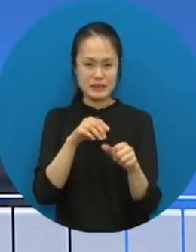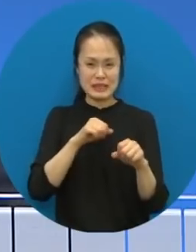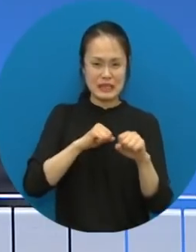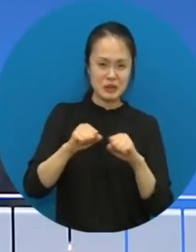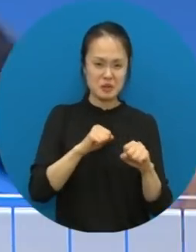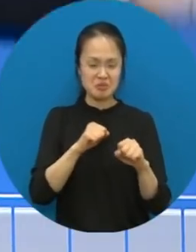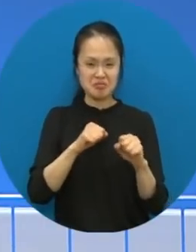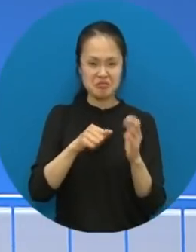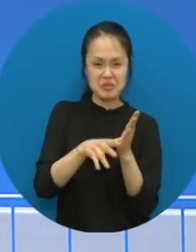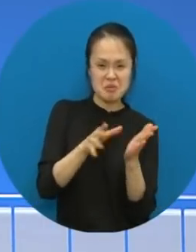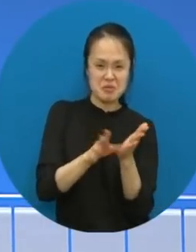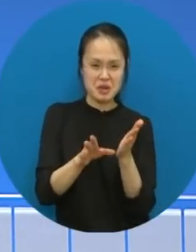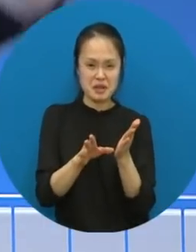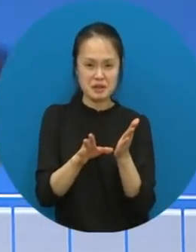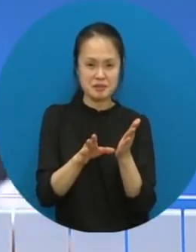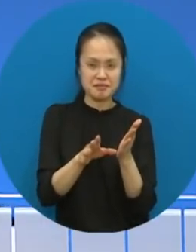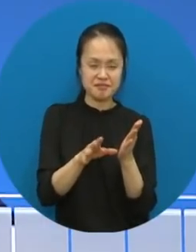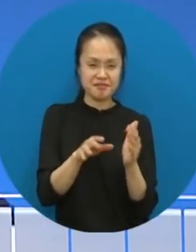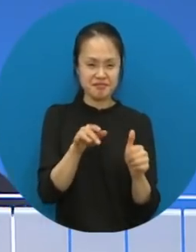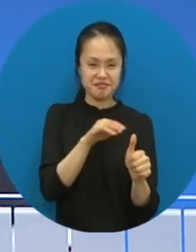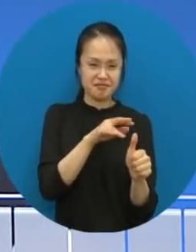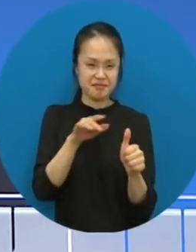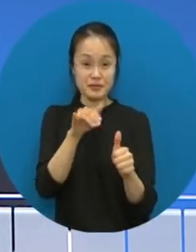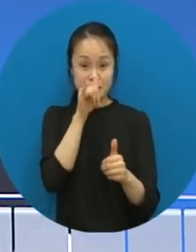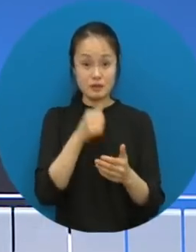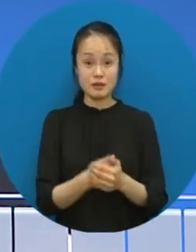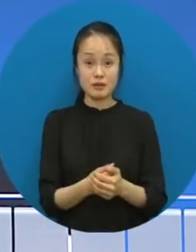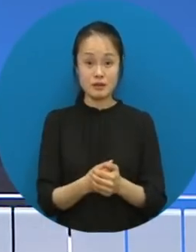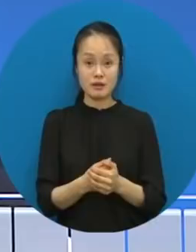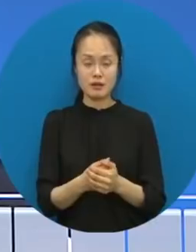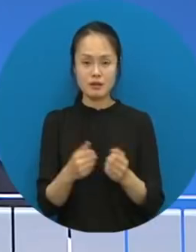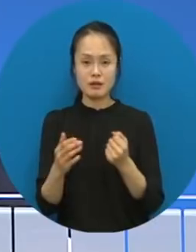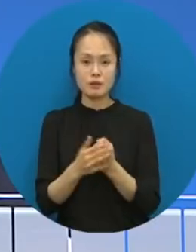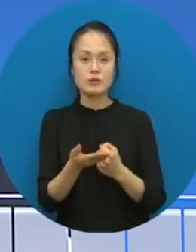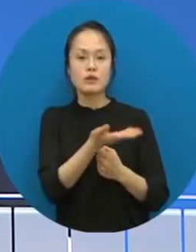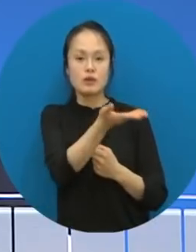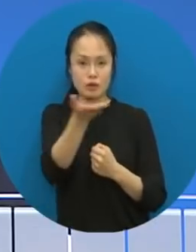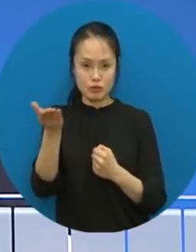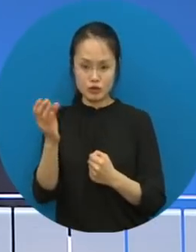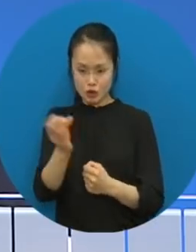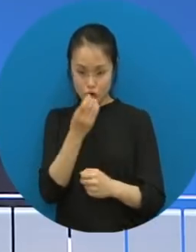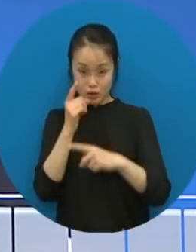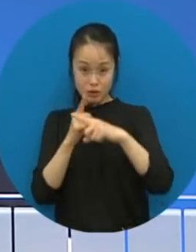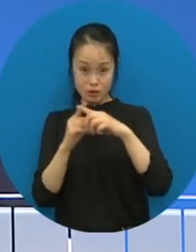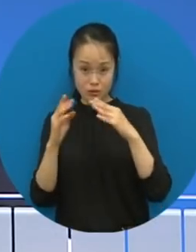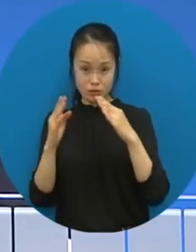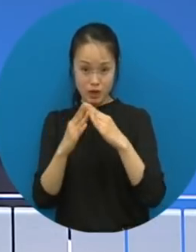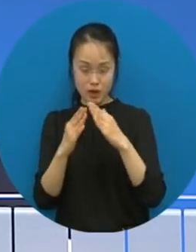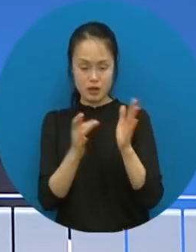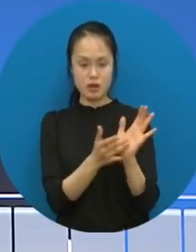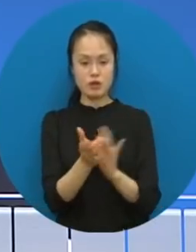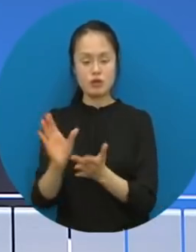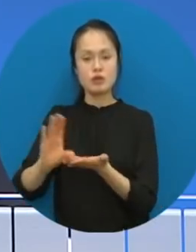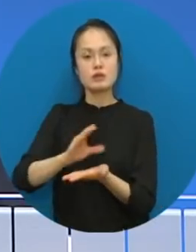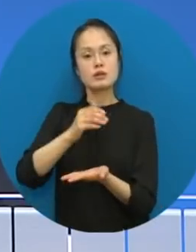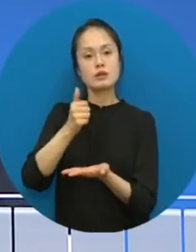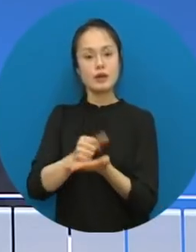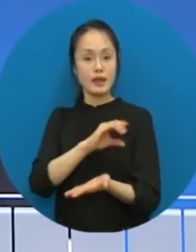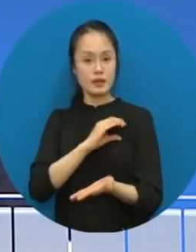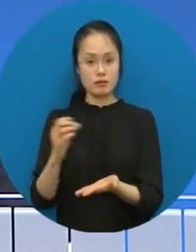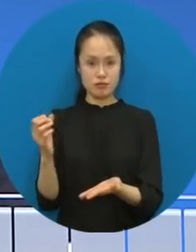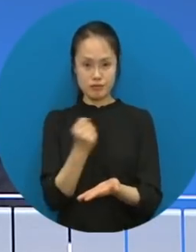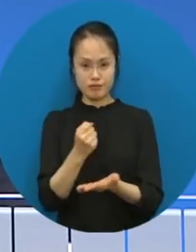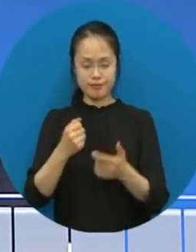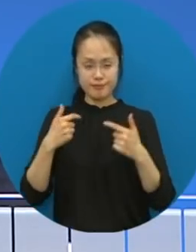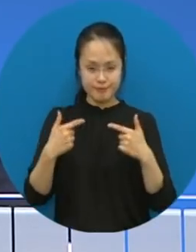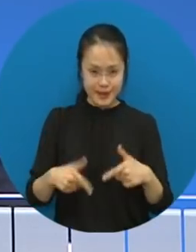제발 오늘 여기 살아있는 하나님의 거룩한 교회들은 예수 그리스도의 이름으로